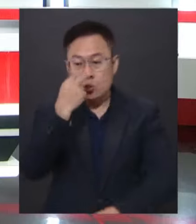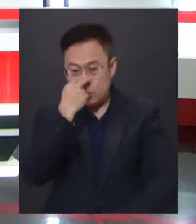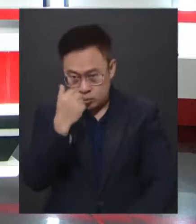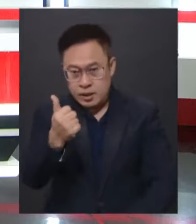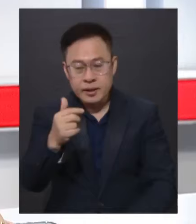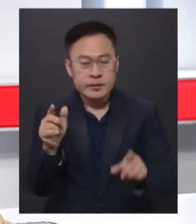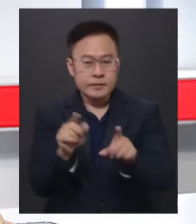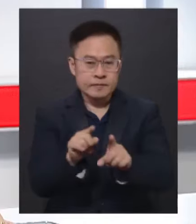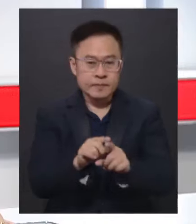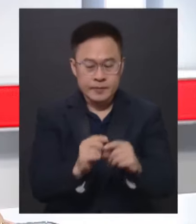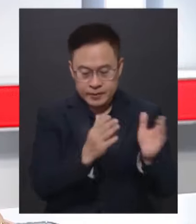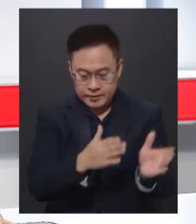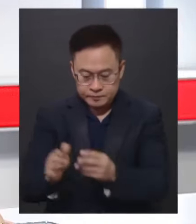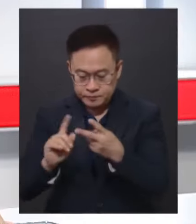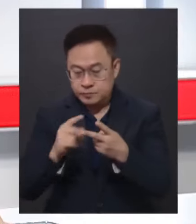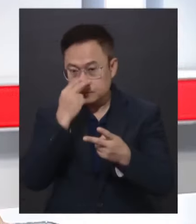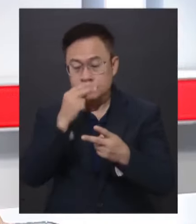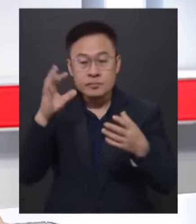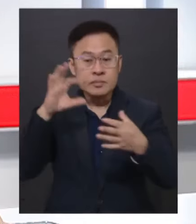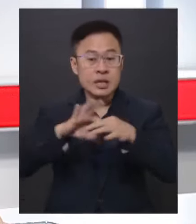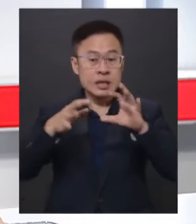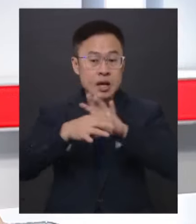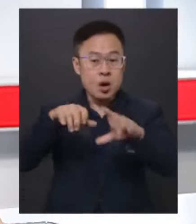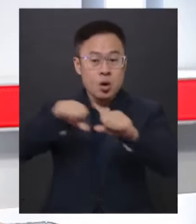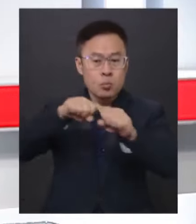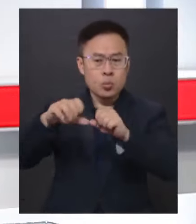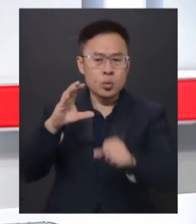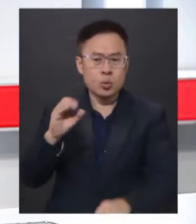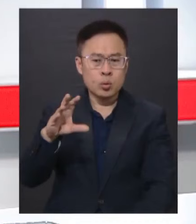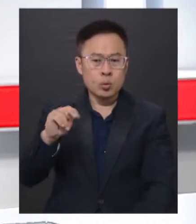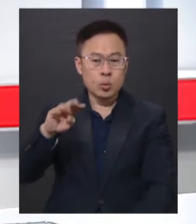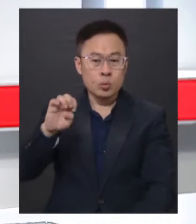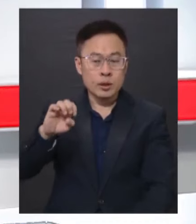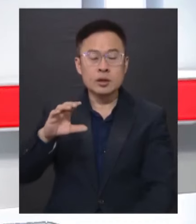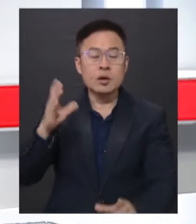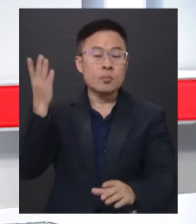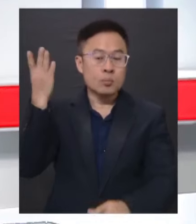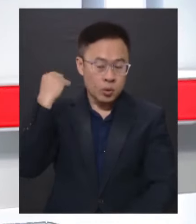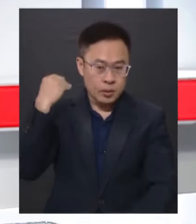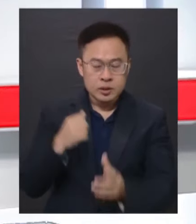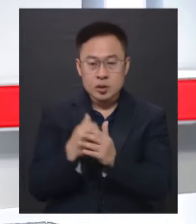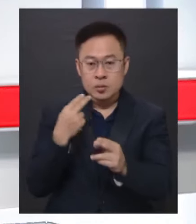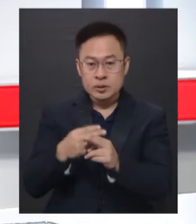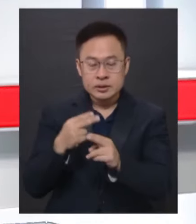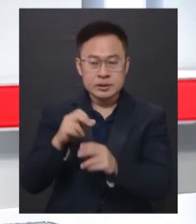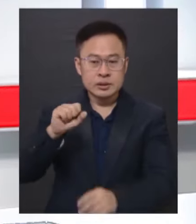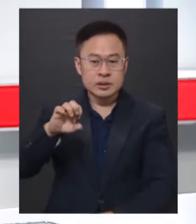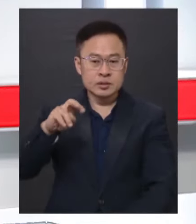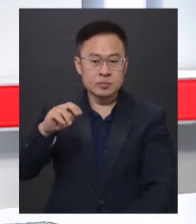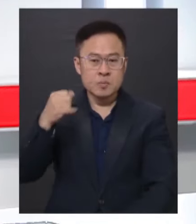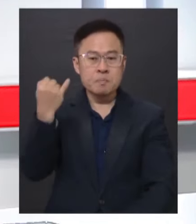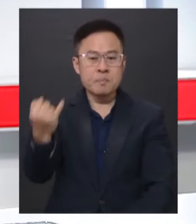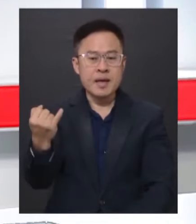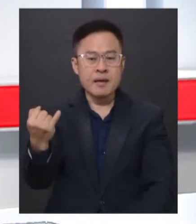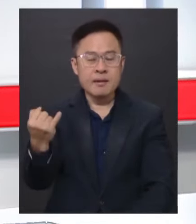ีนี้ค่ะขยับมาดูกีฬาหมัดมวยกันหน่อยนะคะในศึกวันไฟไนท์22ค่ะล่าสุดค่ะเป็นทางด้านของสินสมุทรค่ะที่พลาดท่าถูกเบนซิค